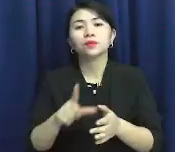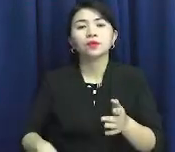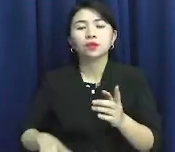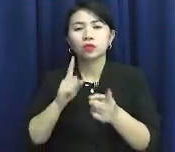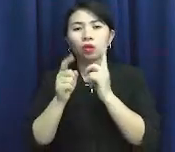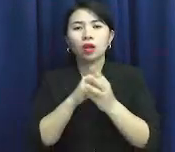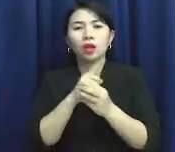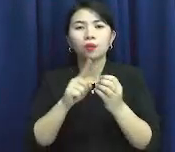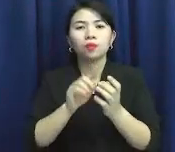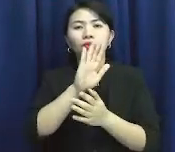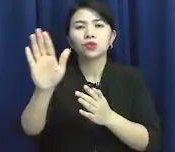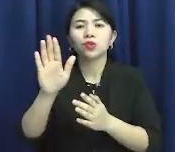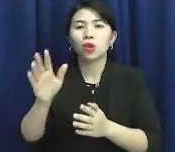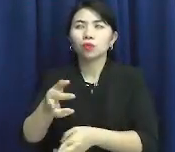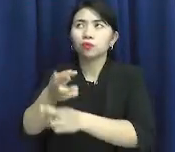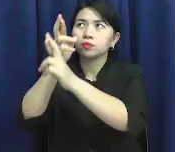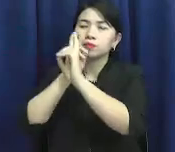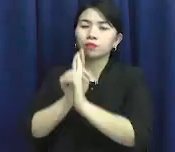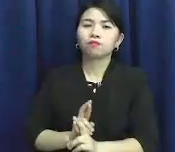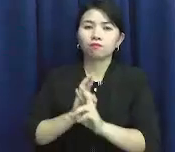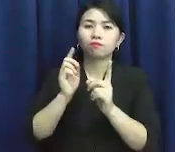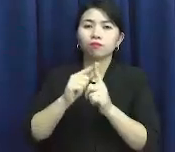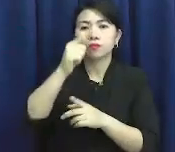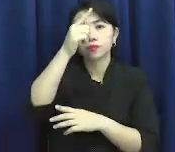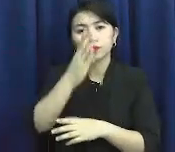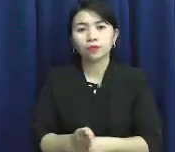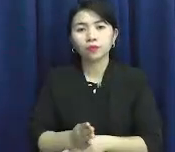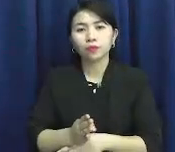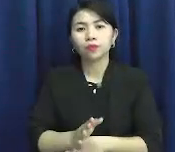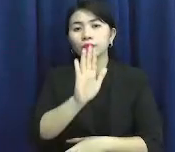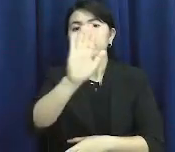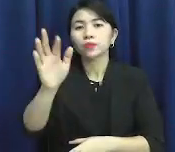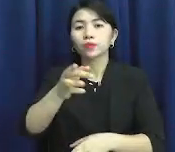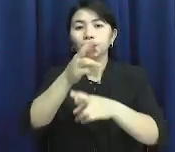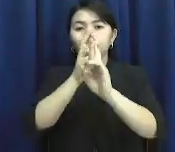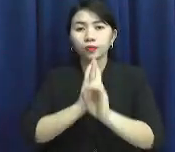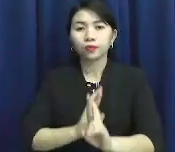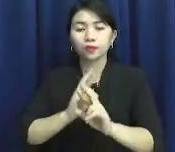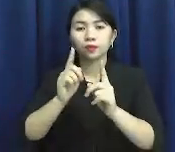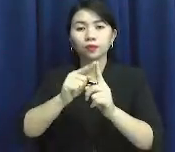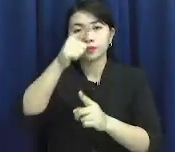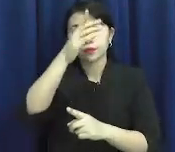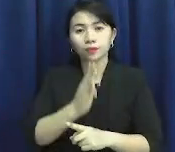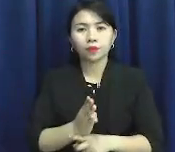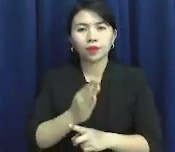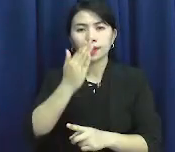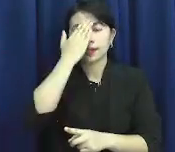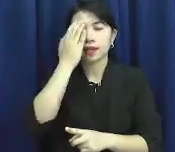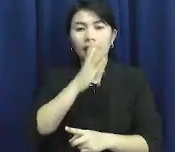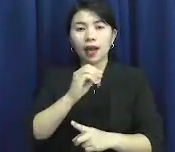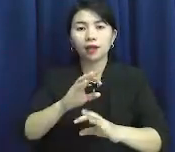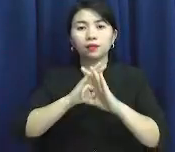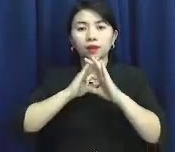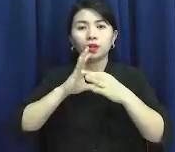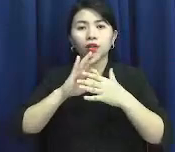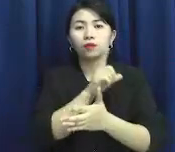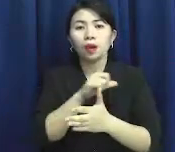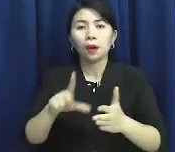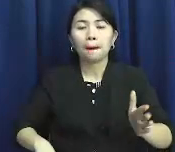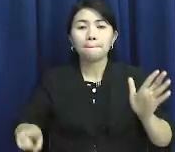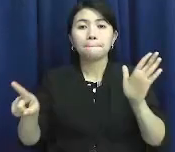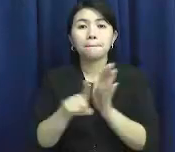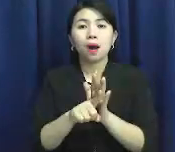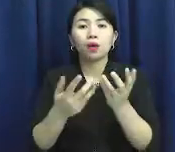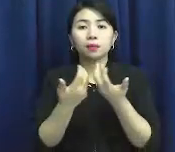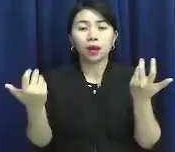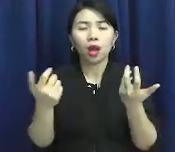your reverence to the Lord. Your respect sa Diyos. Napaka-importante, knowledge and fear of the Lord, di pwede maghiwalay. Wisdom